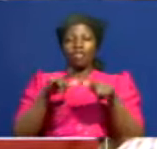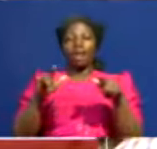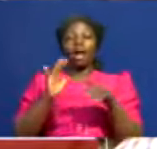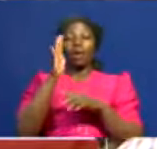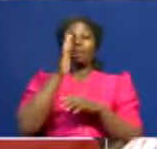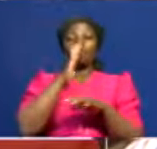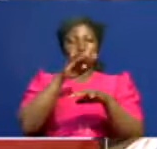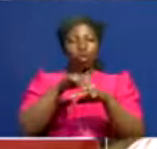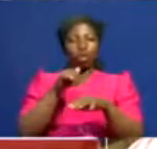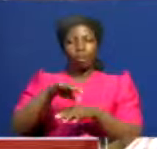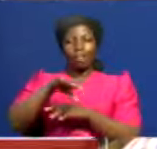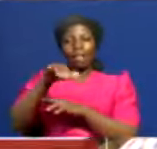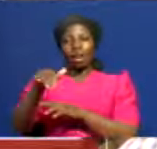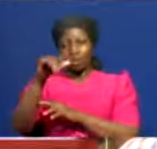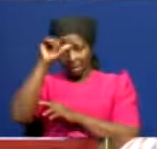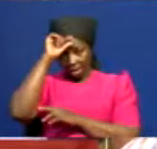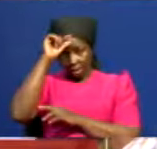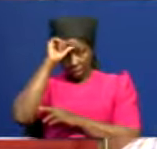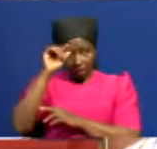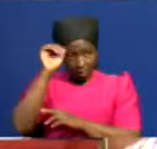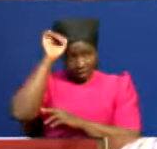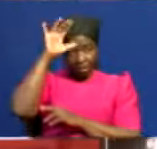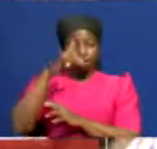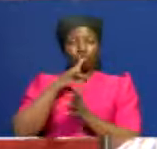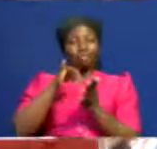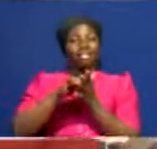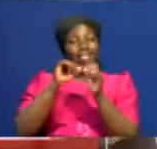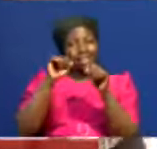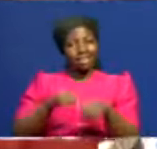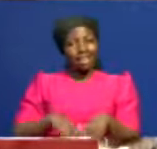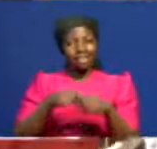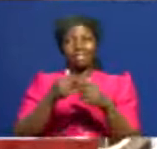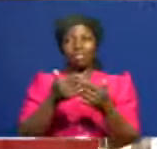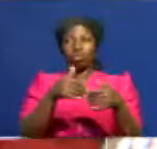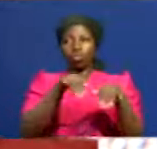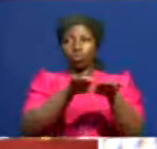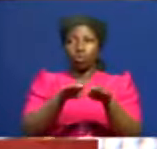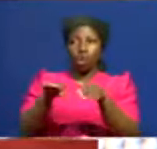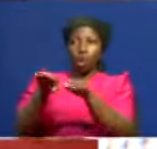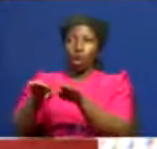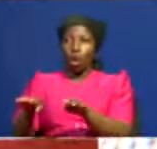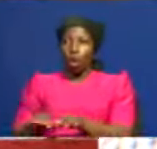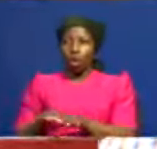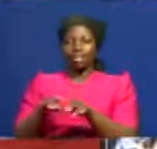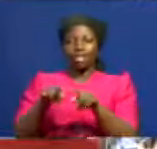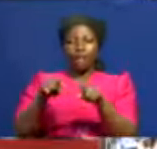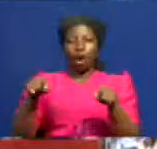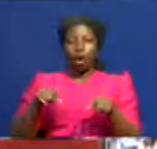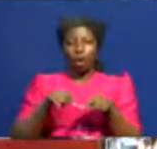summoned by the county government of Kiambu ili waweze kuziba hizi mashimo zao za